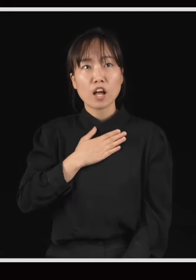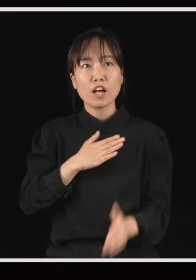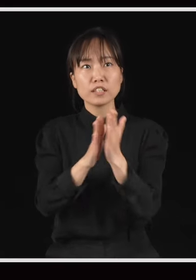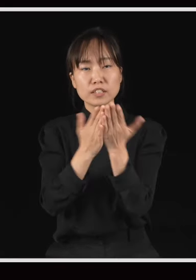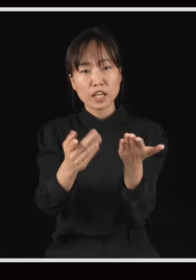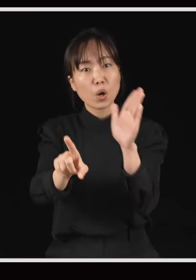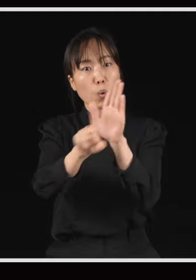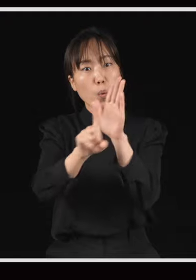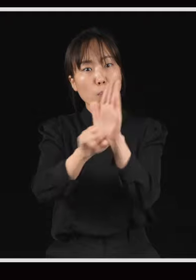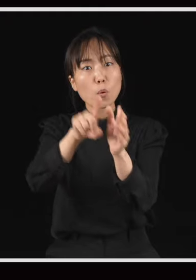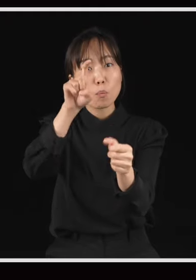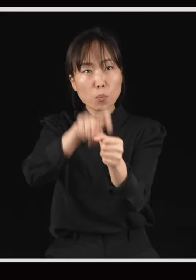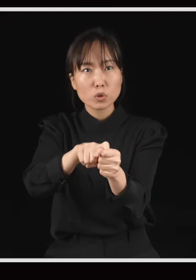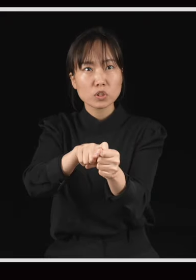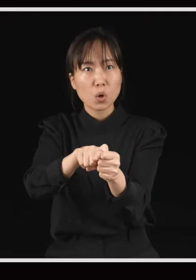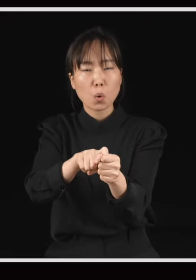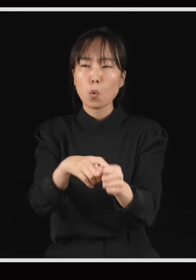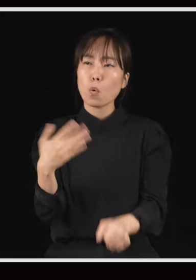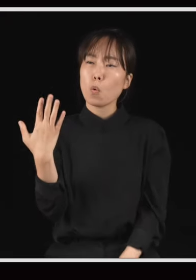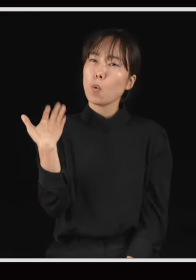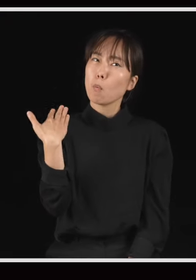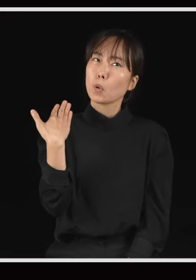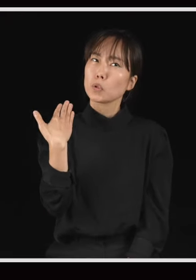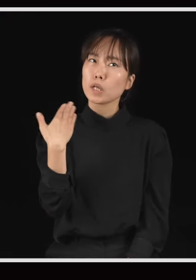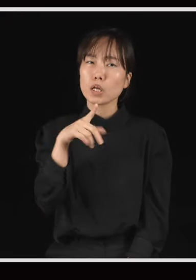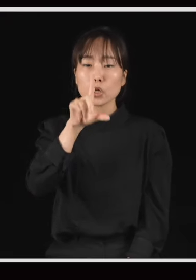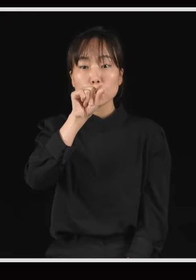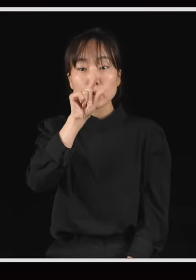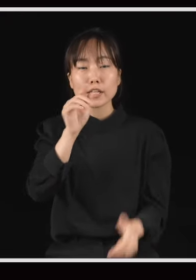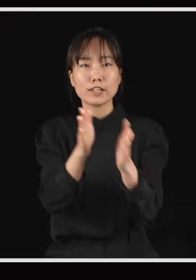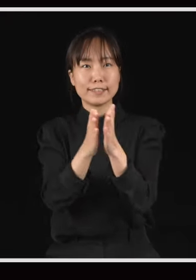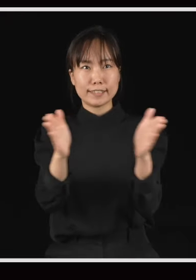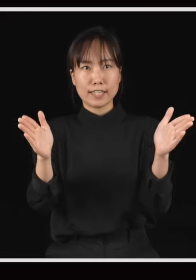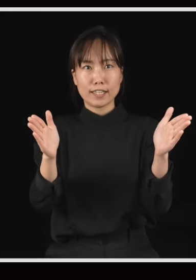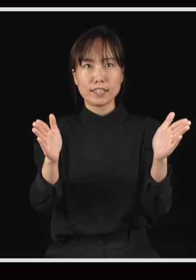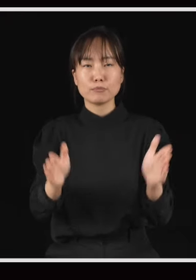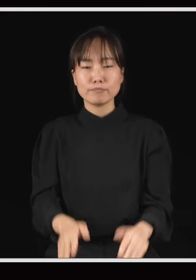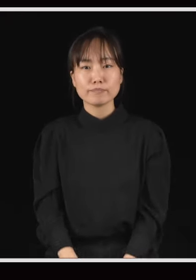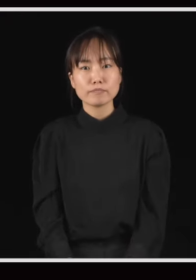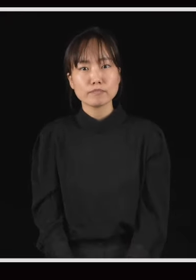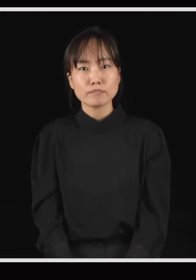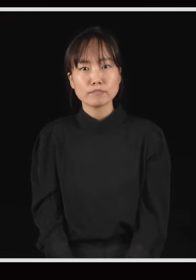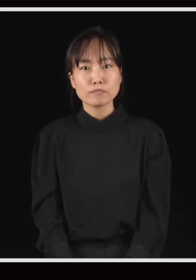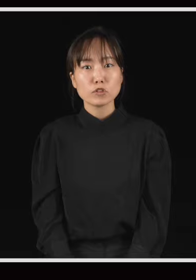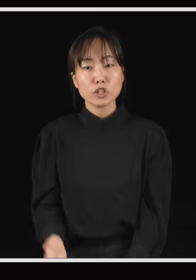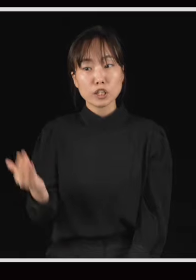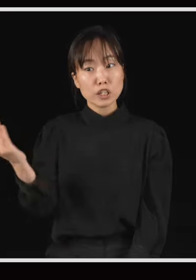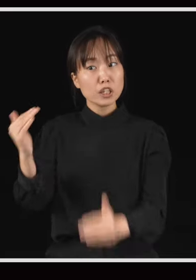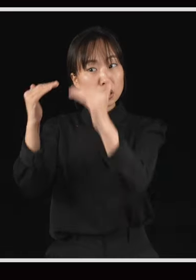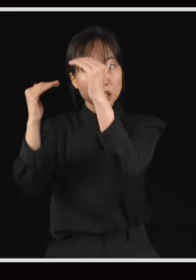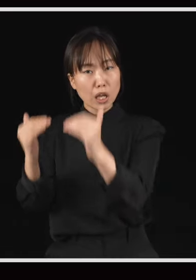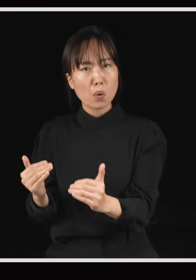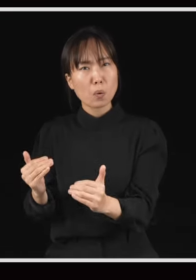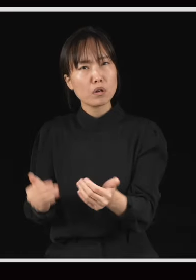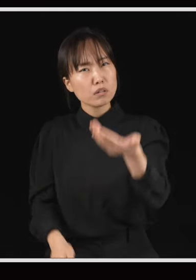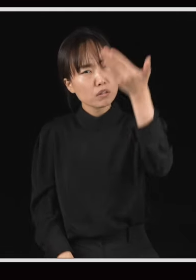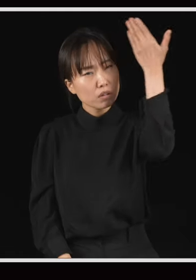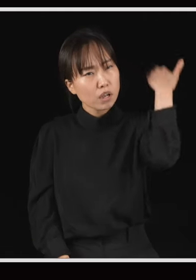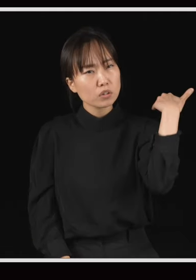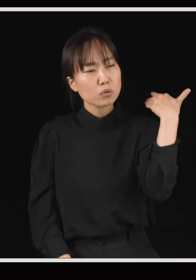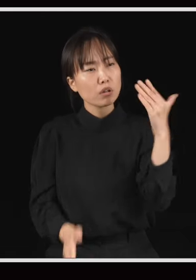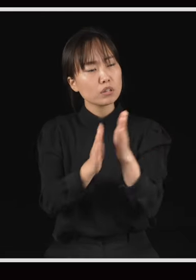제가 실제로 책을 홍보하기 위해서 올해 초에 적극적으로 트위터를 시작을 했는데 제가 그